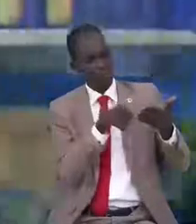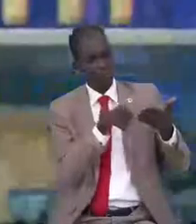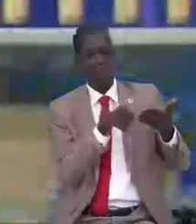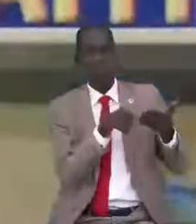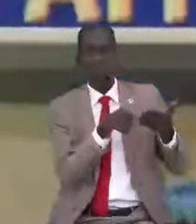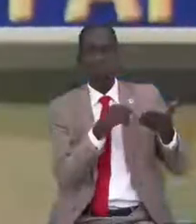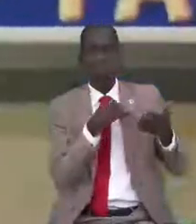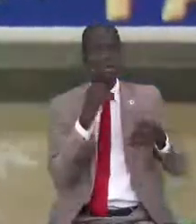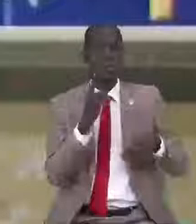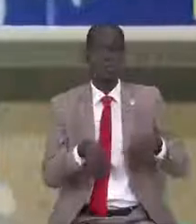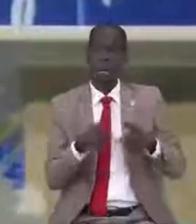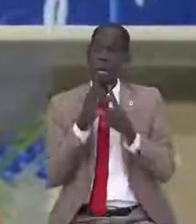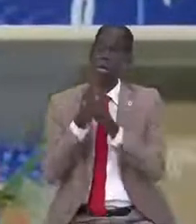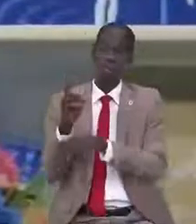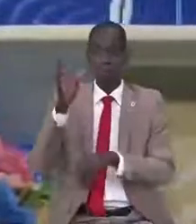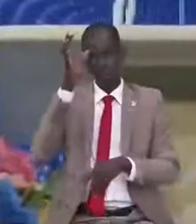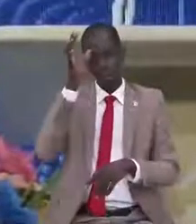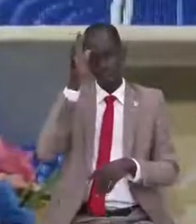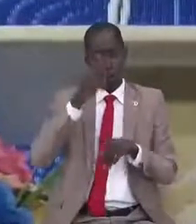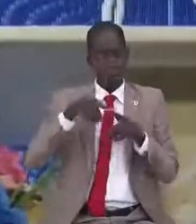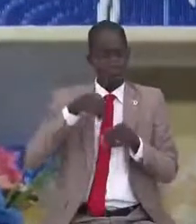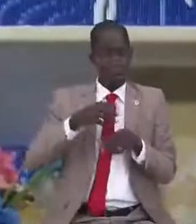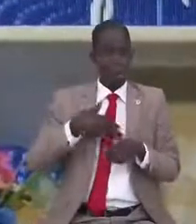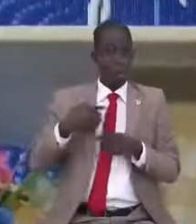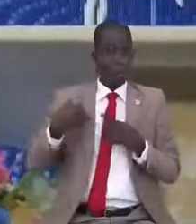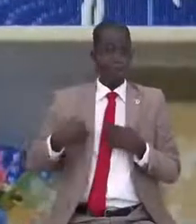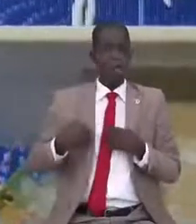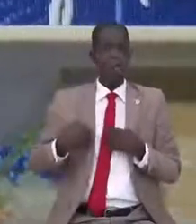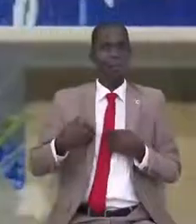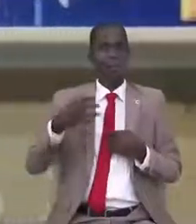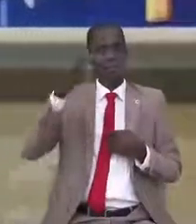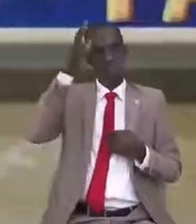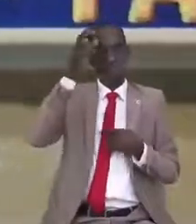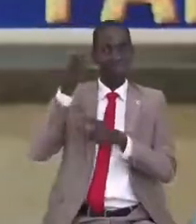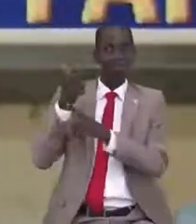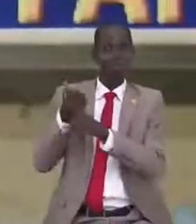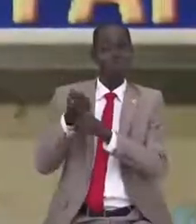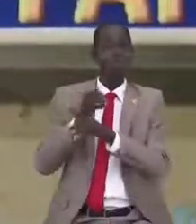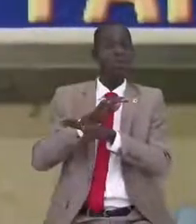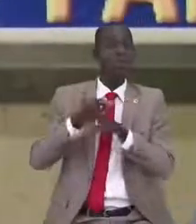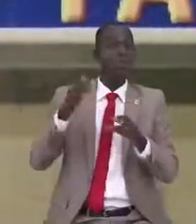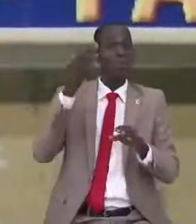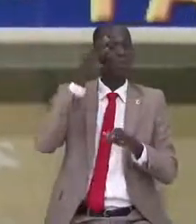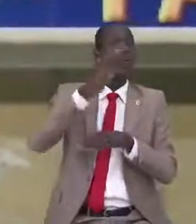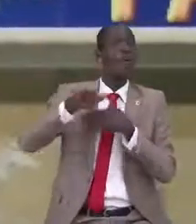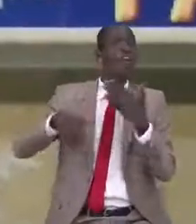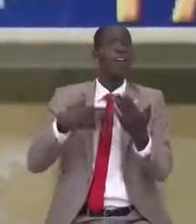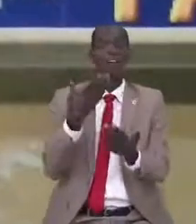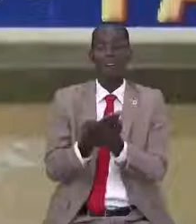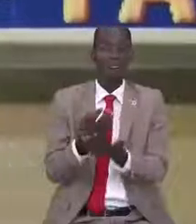Que j'ai fermé la bouche, je ne pouvais pas lui dire. Parce que dans mon cœur, papa aussi ne connaît